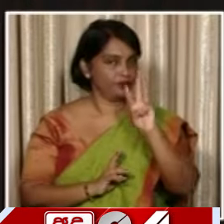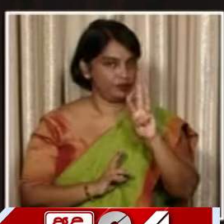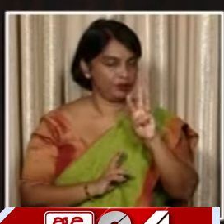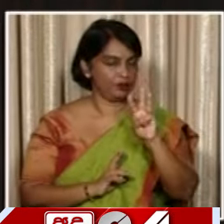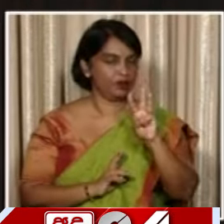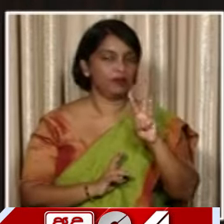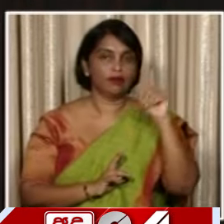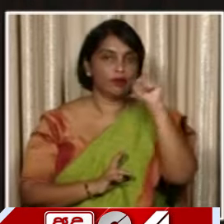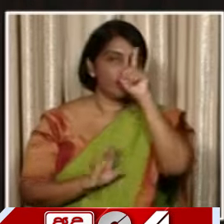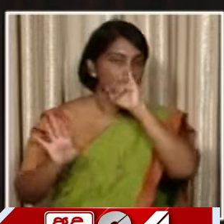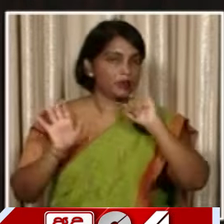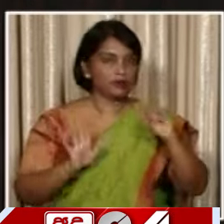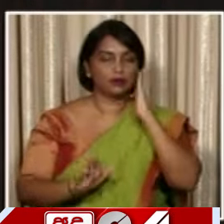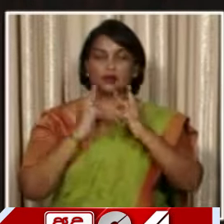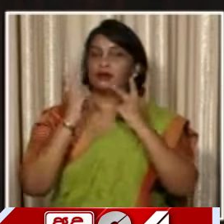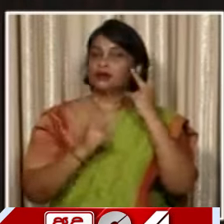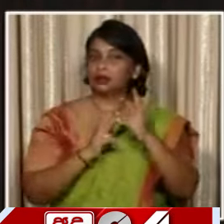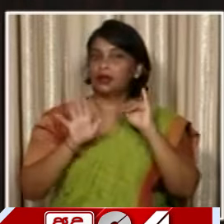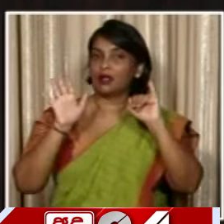2023දී පළවෙනි මාසයේ සංචාරක